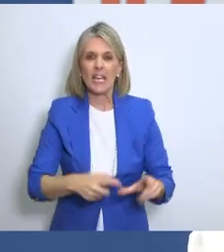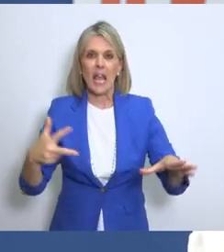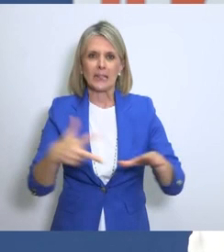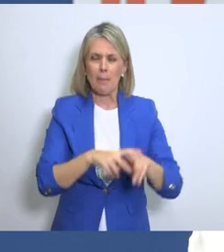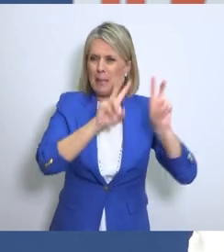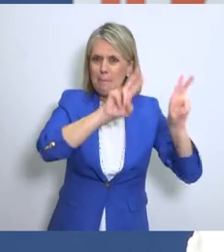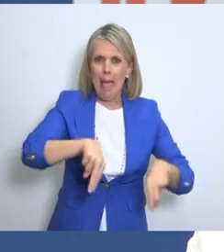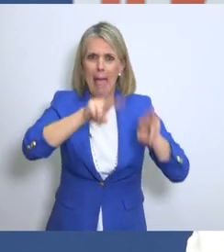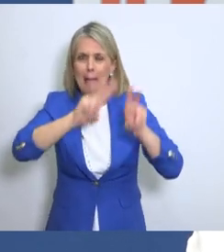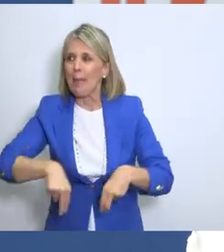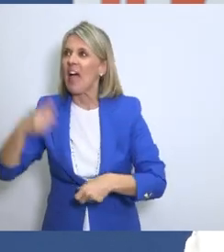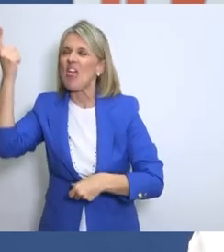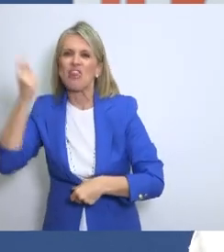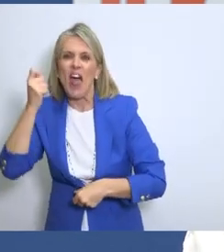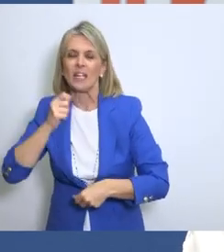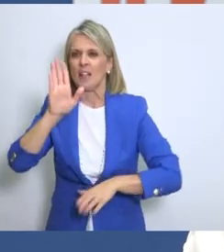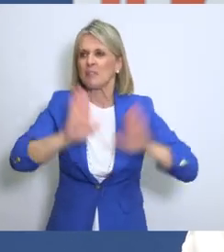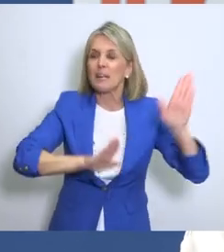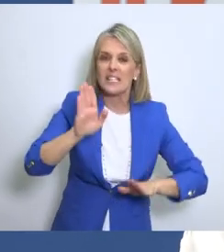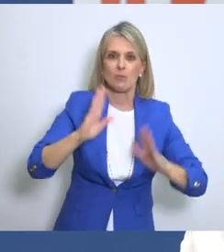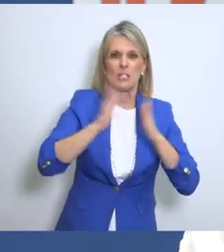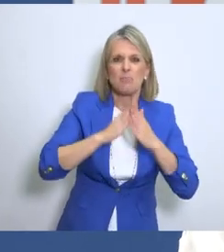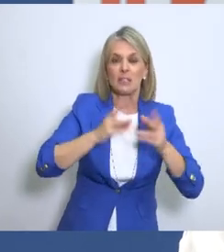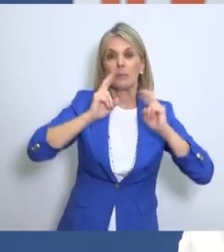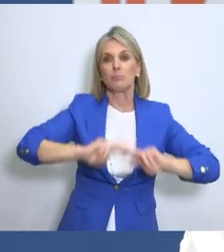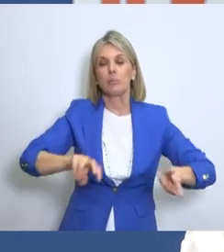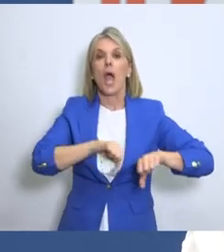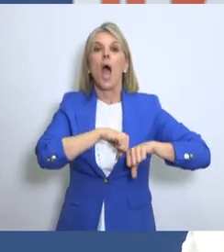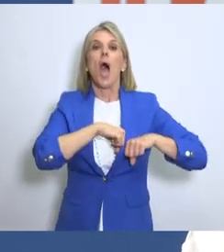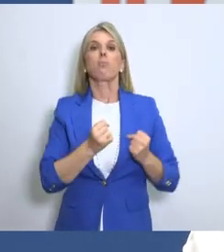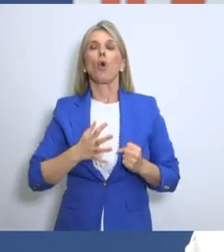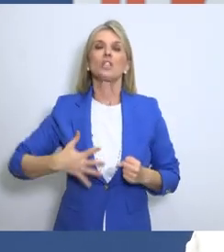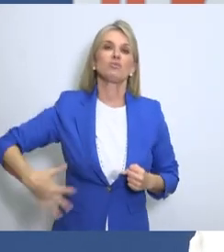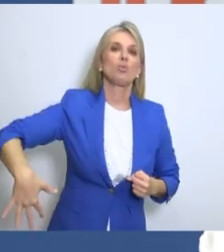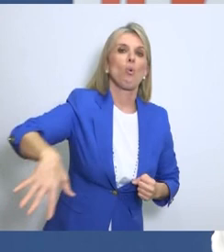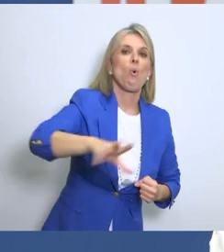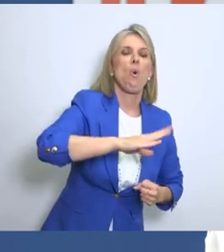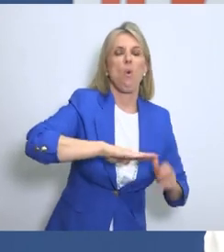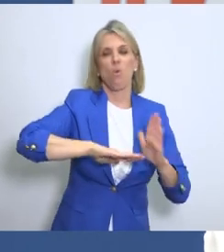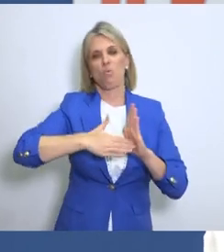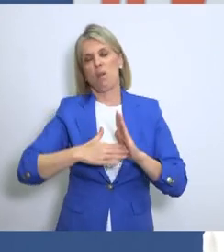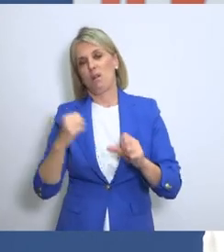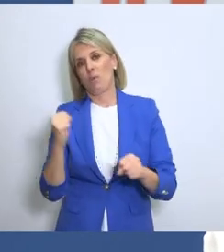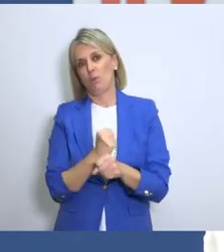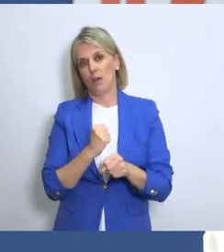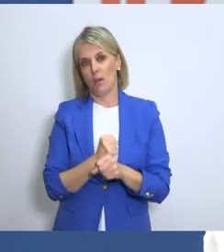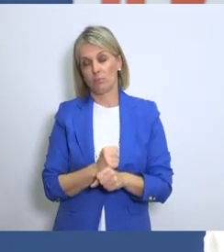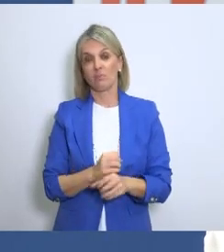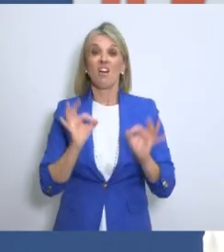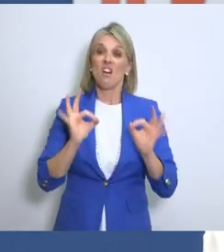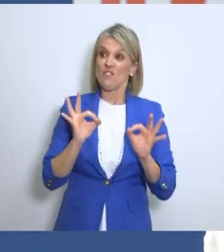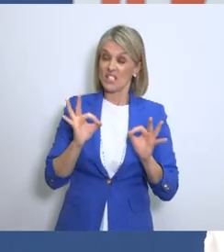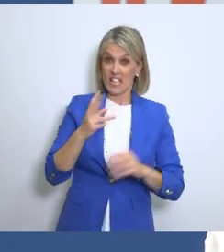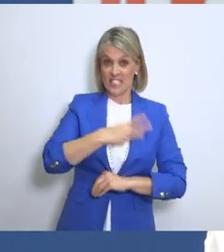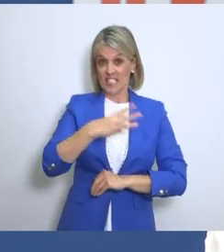αριστερό προσωπείο, το οποίο έσπηρε τεράστια απογοήτευση και σύγχυση στους εργαζόμενους. Επομένως, είναι ο ΣΥΡΙΖΑ και